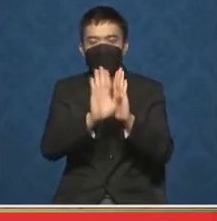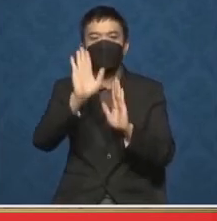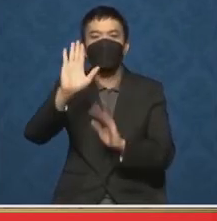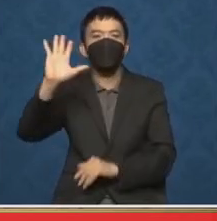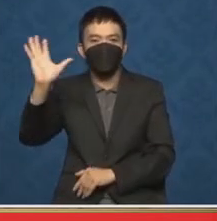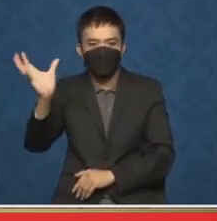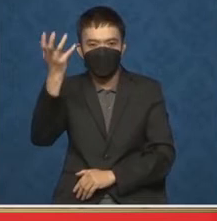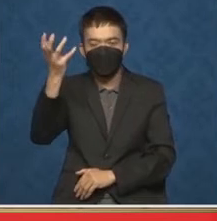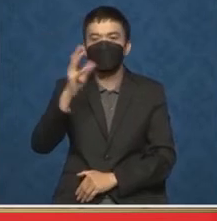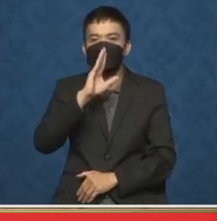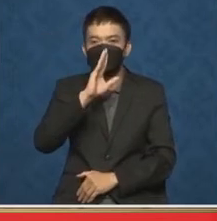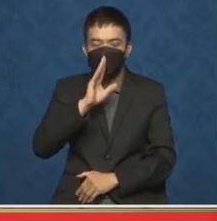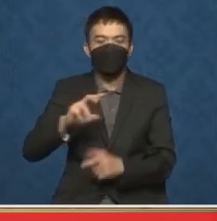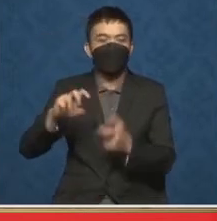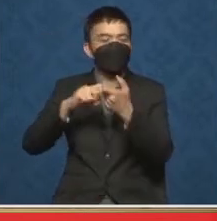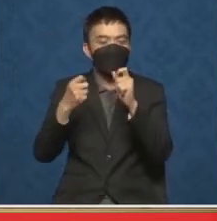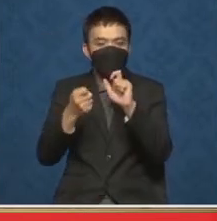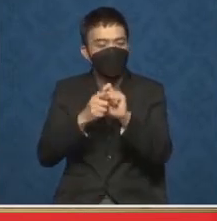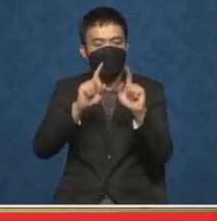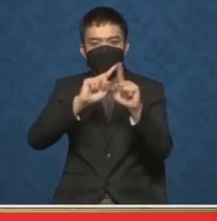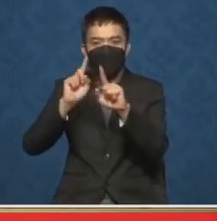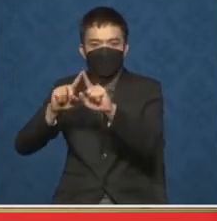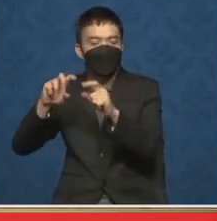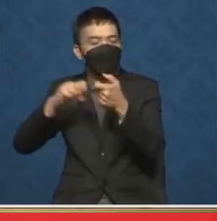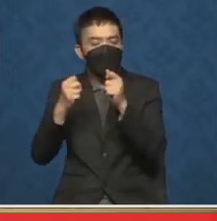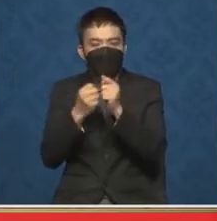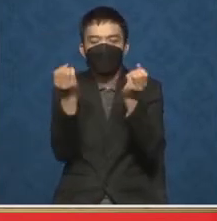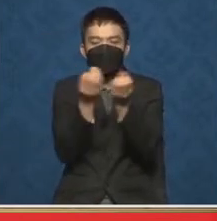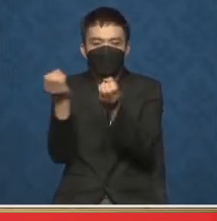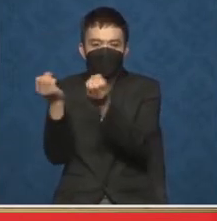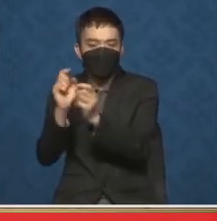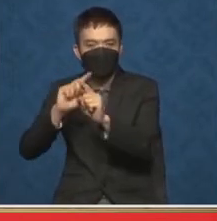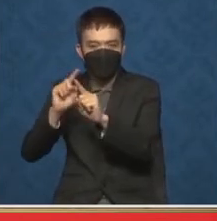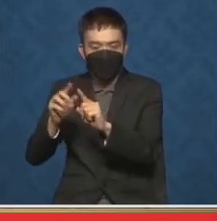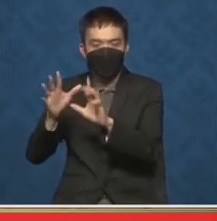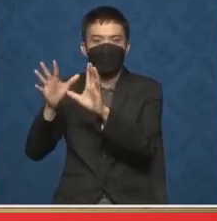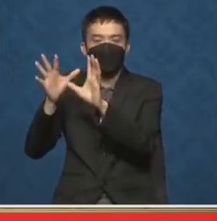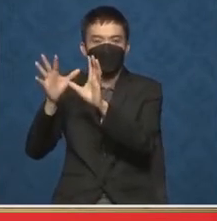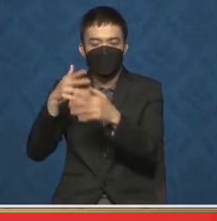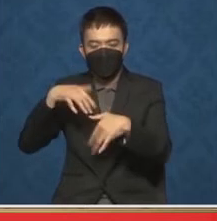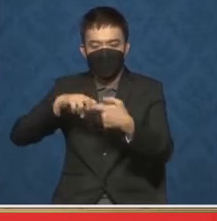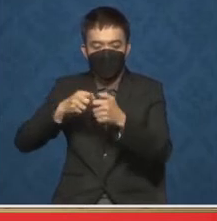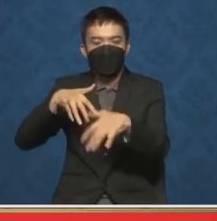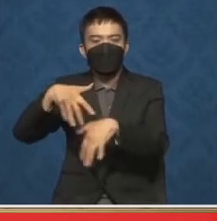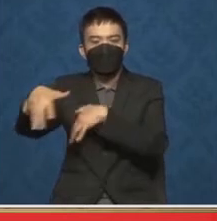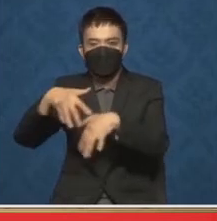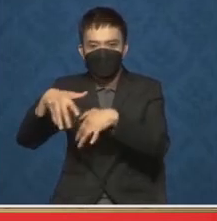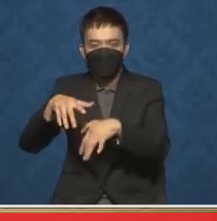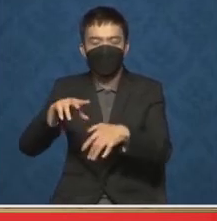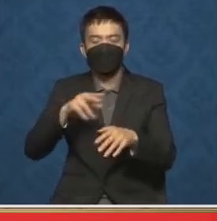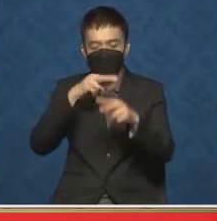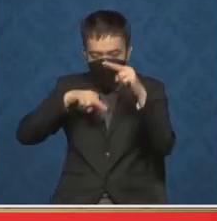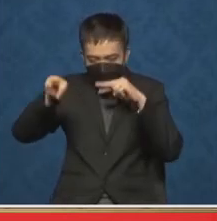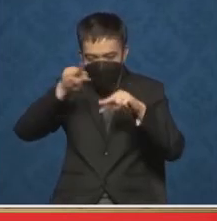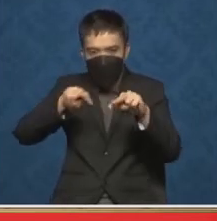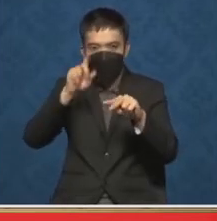ว่าเหตุการณมไมสงบอะไรก็ตามทเกิดขึ้นในประเทศนิถ้าจะรบมีผลกระทบต่ประชาชนและการดูแลประชาชนนั้เป็เรื่